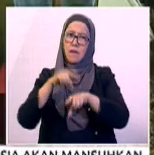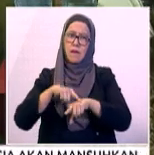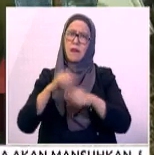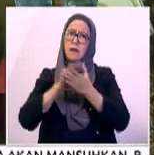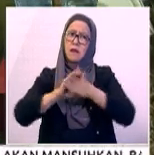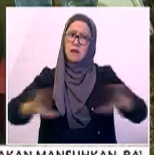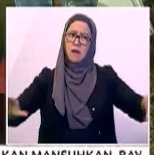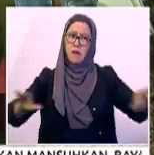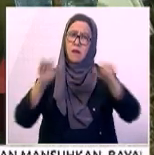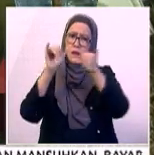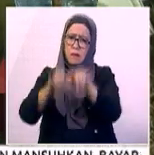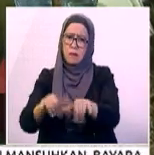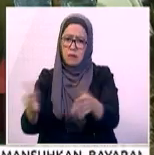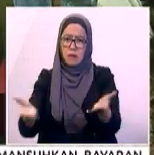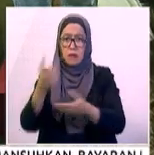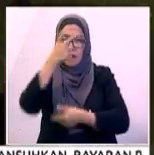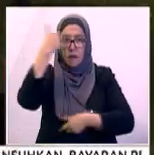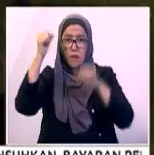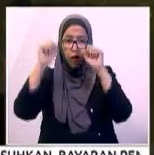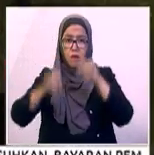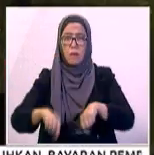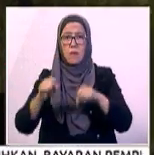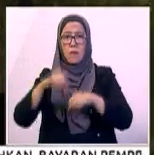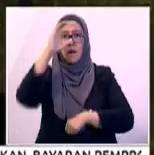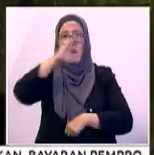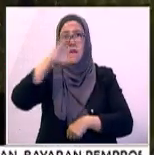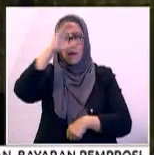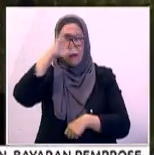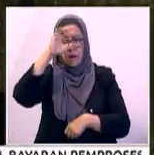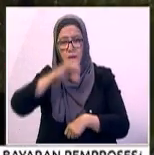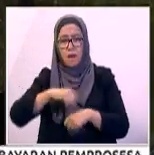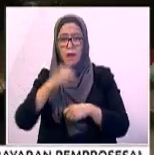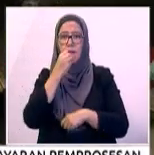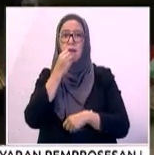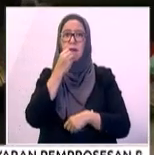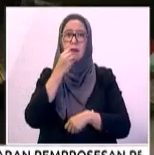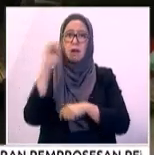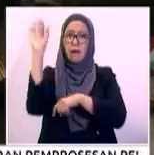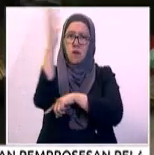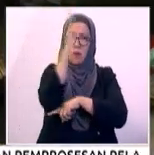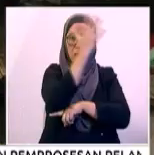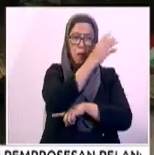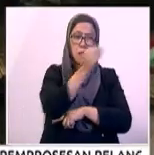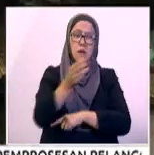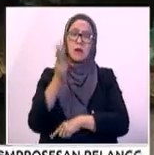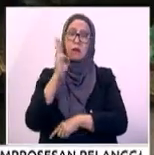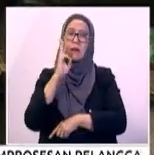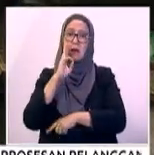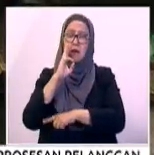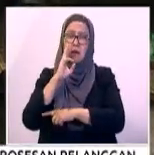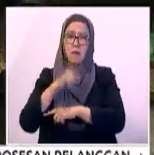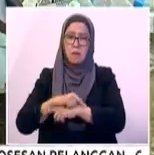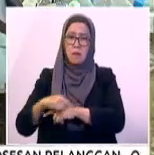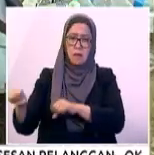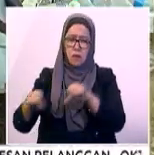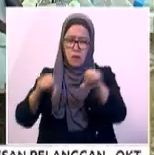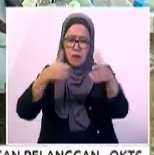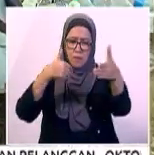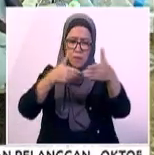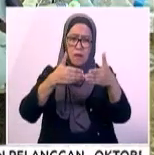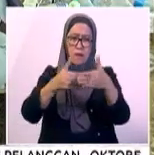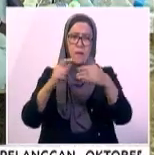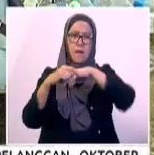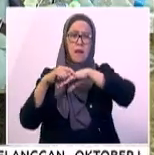kawasan ini yang membolehkan mereka mencari sumber makanan di hutan selain air sungai berhampiran Taman Negara.